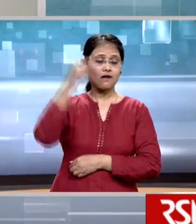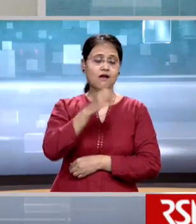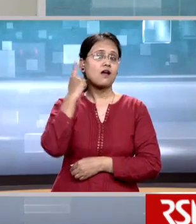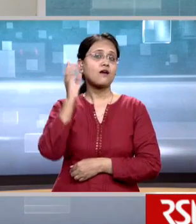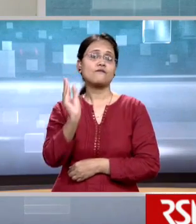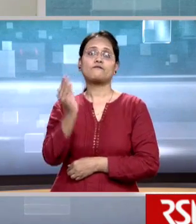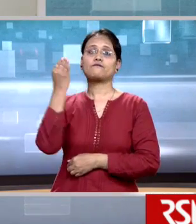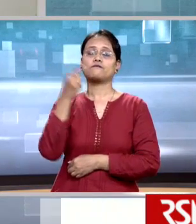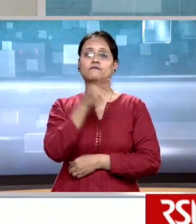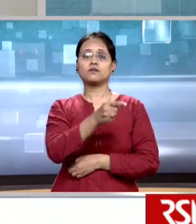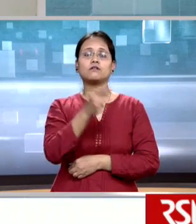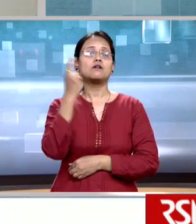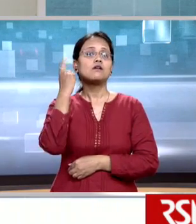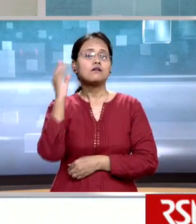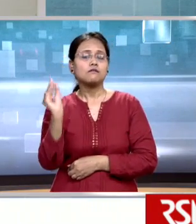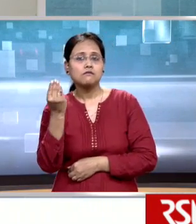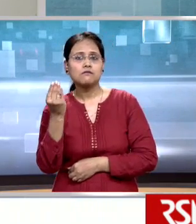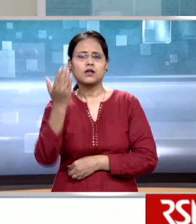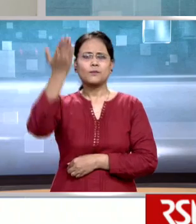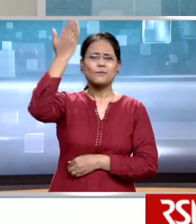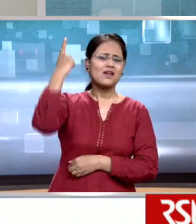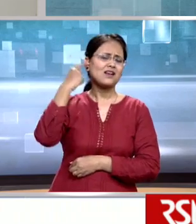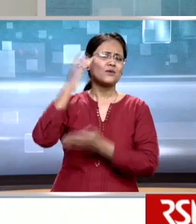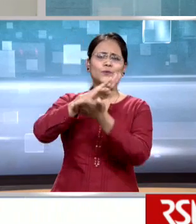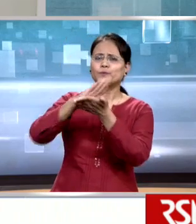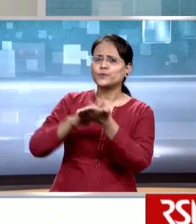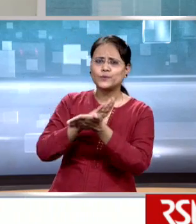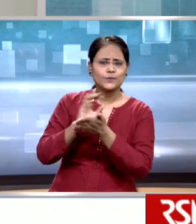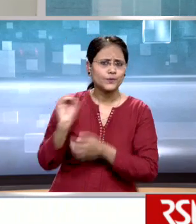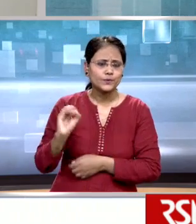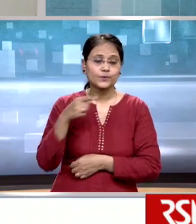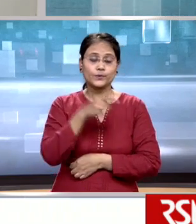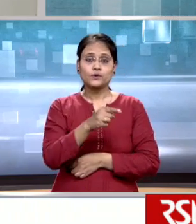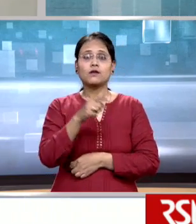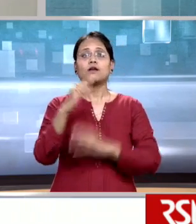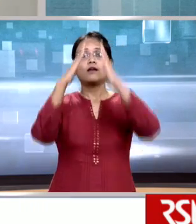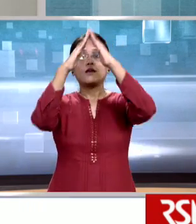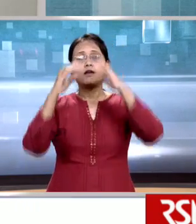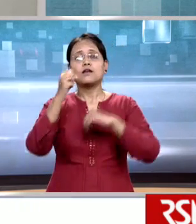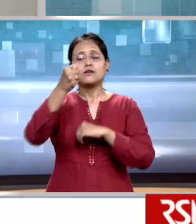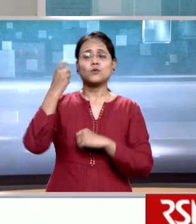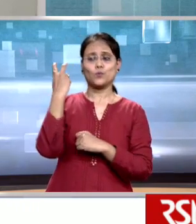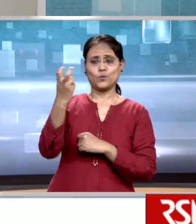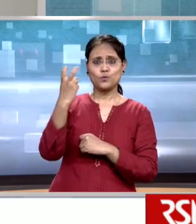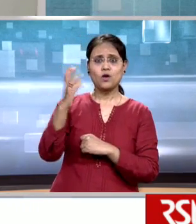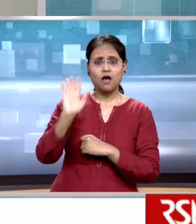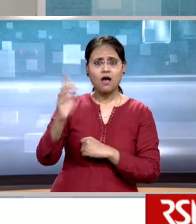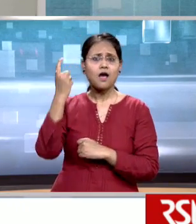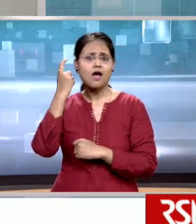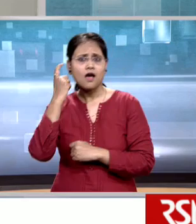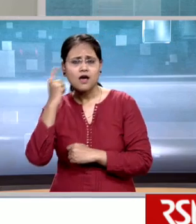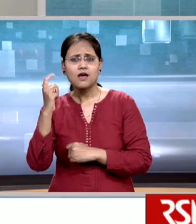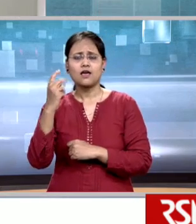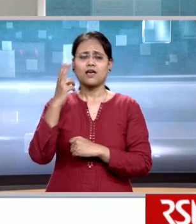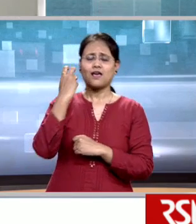बेटर आ रहे हैं। पहले कुछ सुनाई नहीं देता था इनको, अब तो दरवाजे की भी लोग आदमी करता है तो